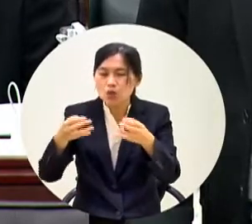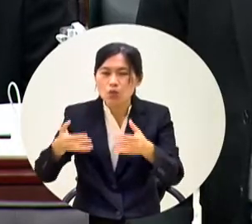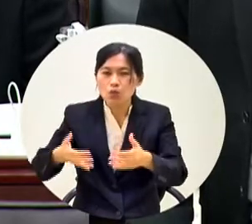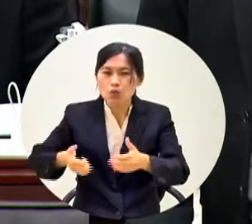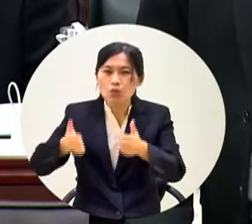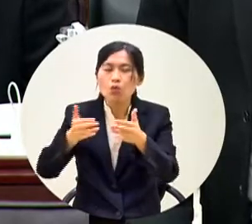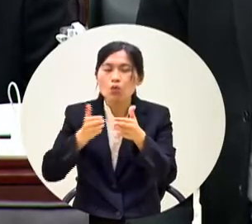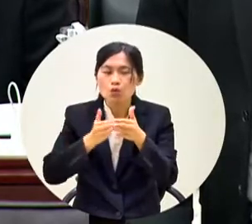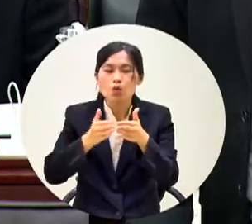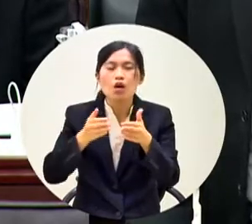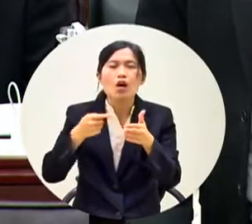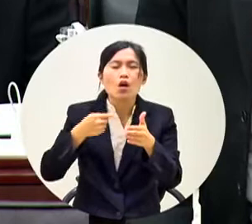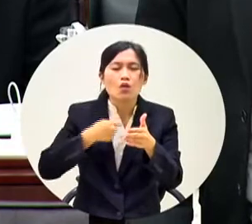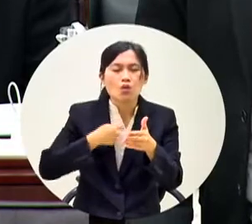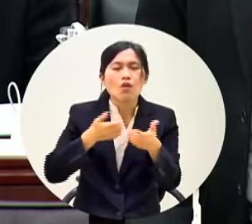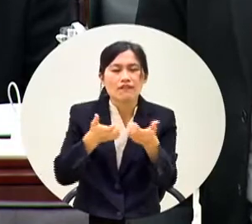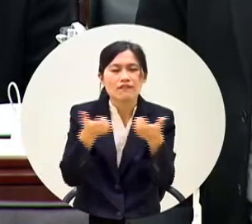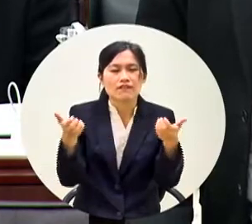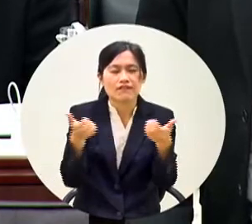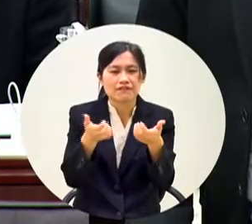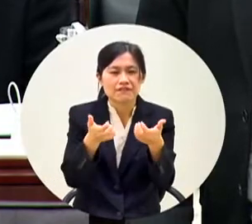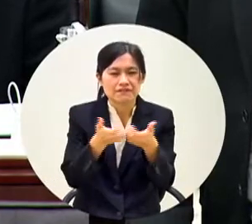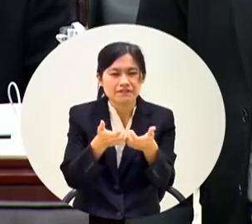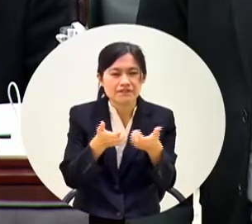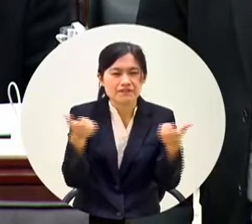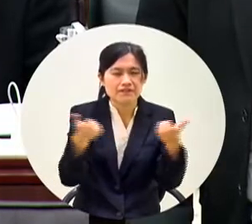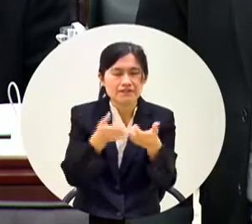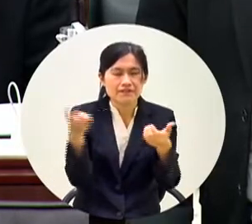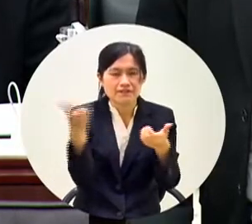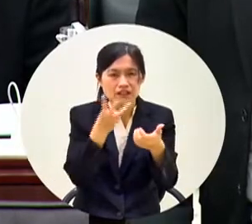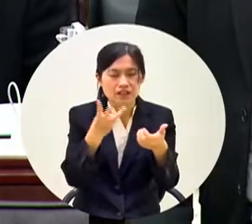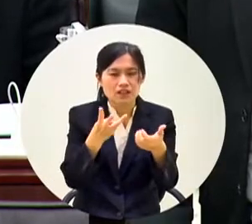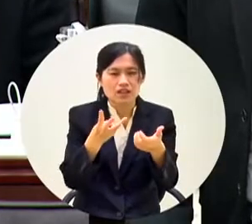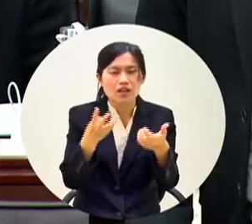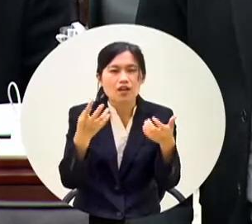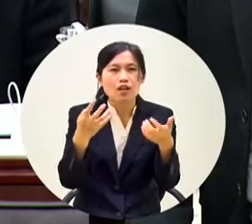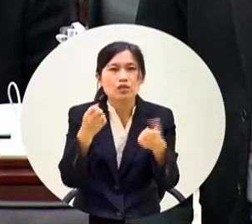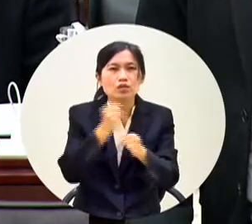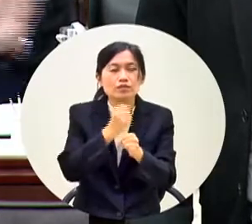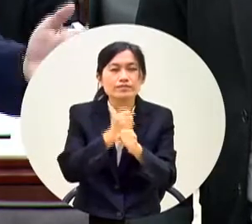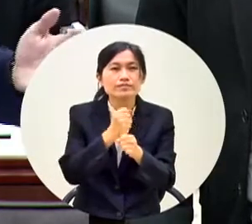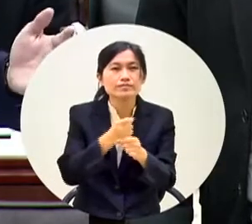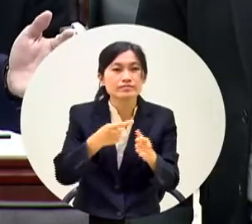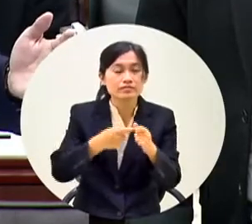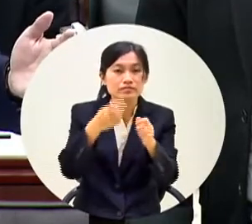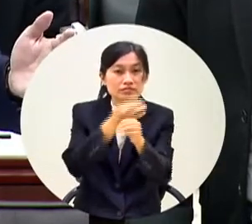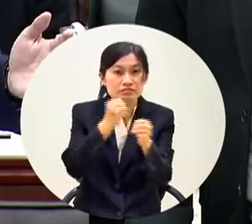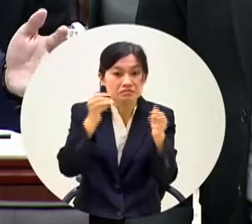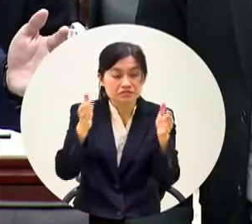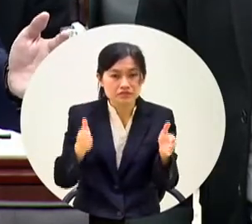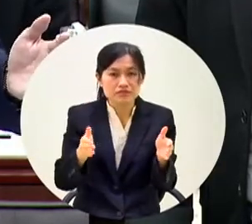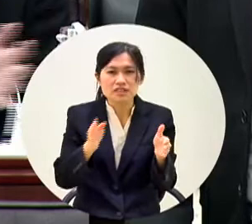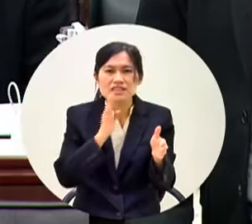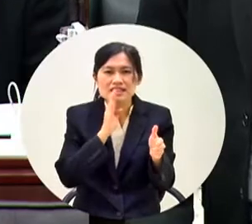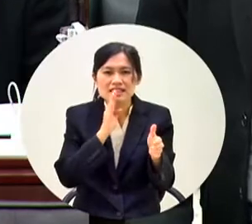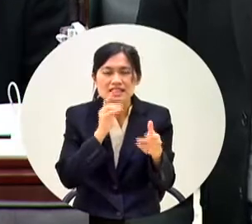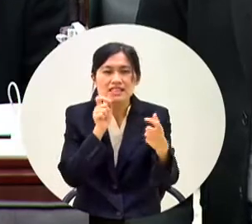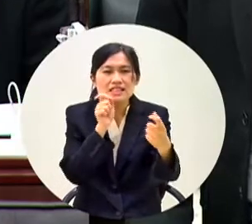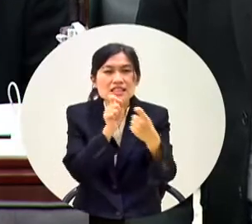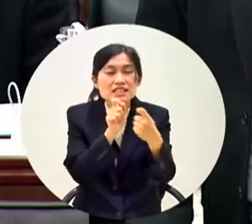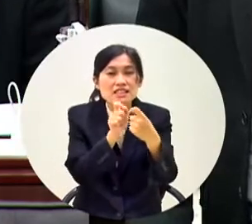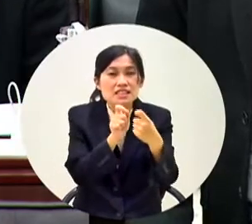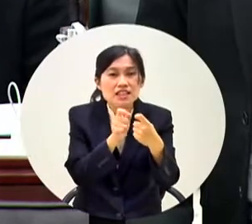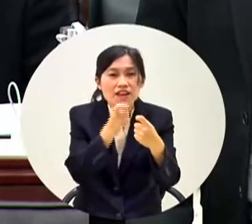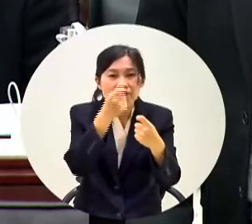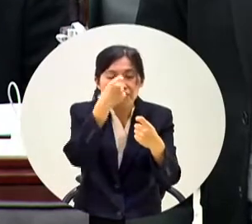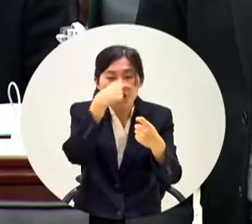处理吼，啊，我嘛要求讲，啊，毕竟是第一级。伊是较接近凤仁路嘛吼，第一期